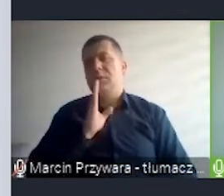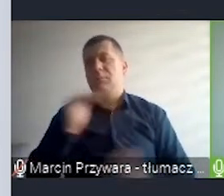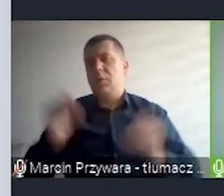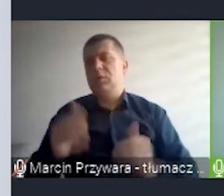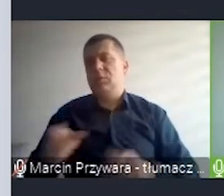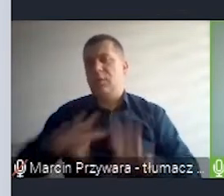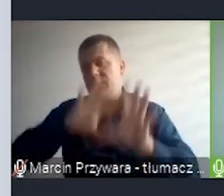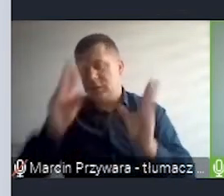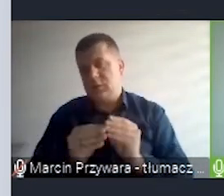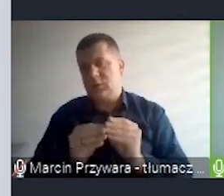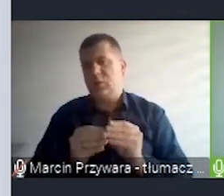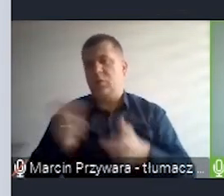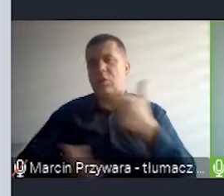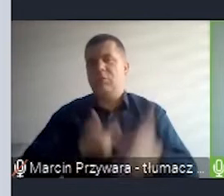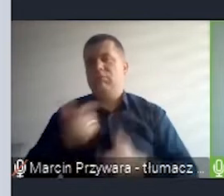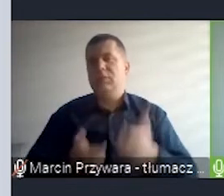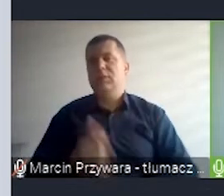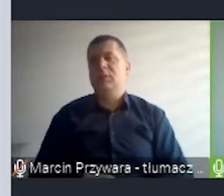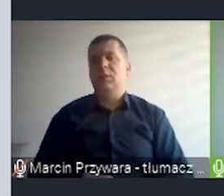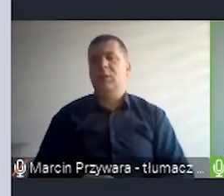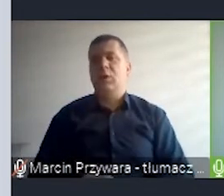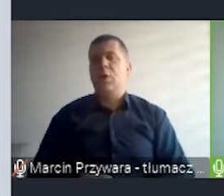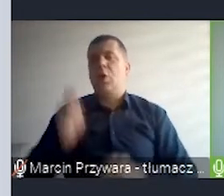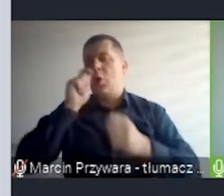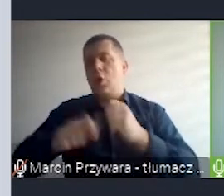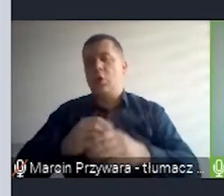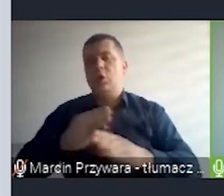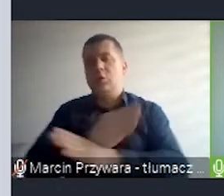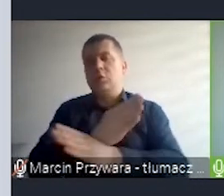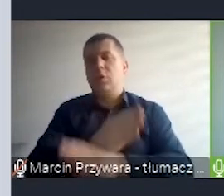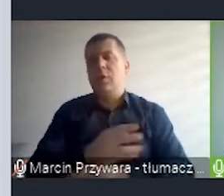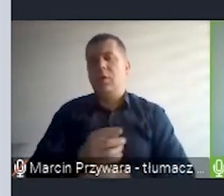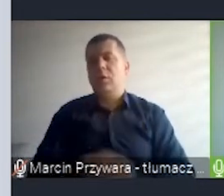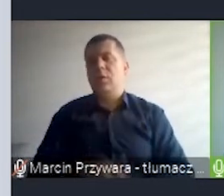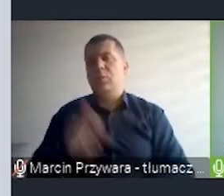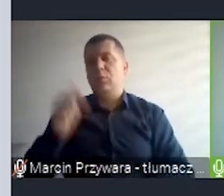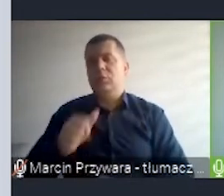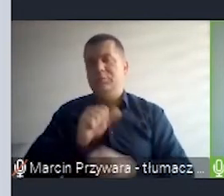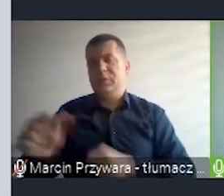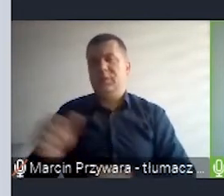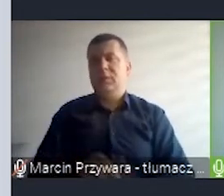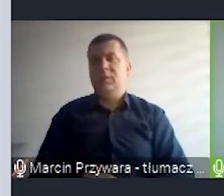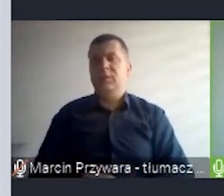wszystko robić. Zresztą kontrola krzyżowa koordynowana musi być